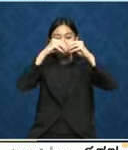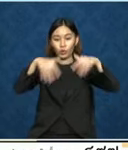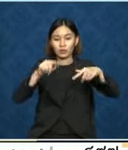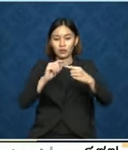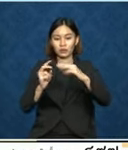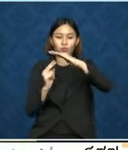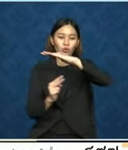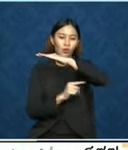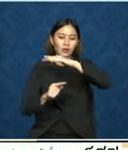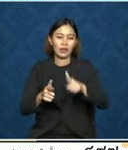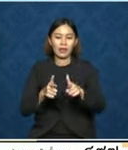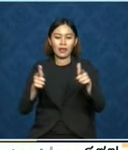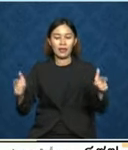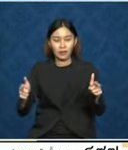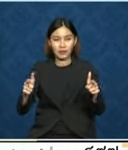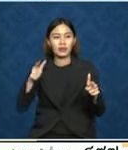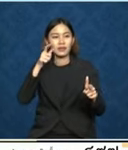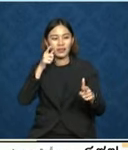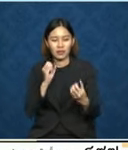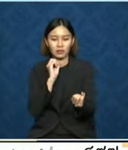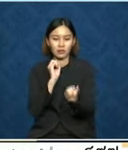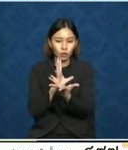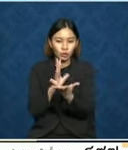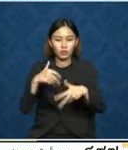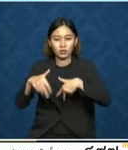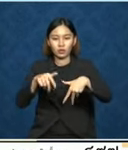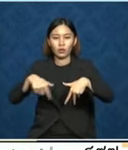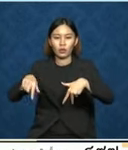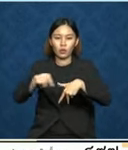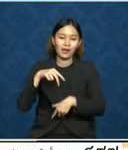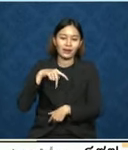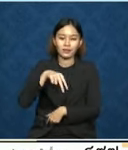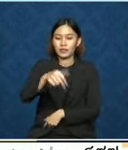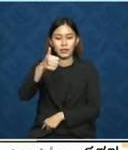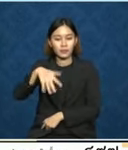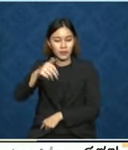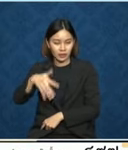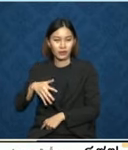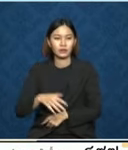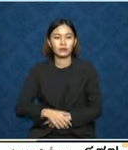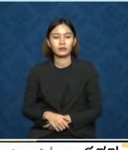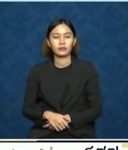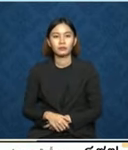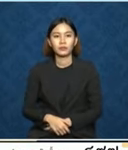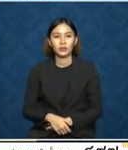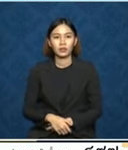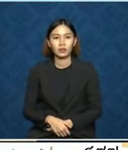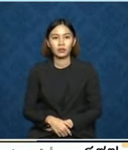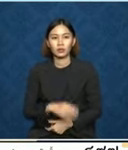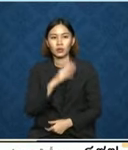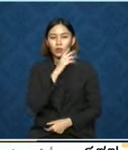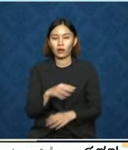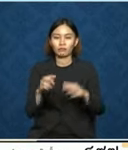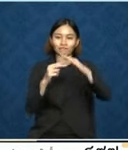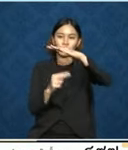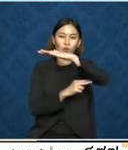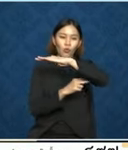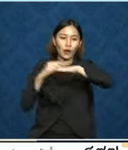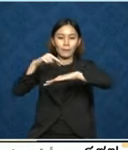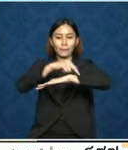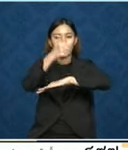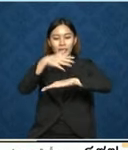สกายวอมีขนาดใหญ่มากมันส่งผลให้พี่น้องประชาชนไม่สามารถสัญจรบนทางเท้าได้ปกติที่นี้เดินบนฟ้าก็ยังไม่ได้เดินบนทาง